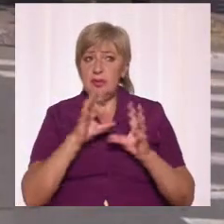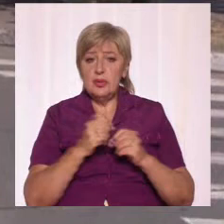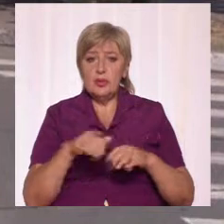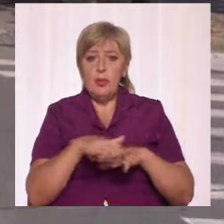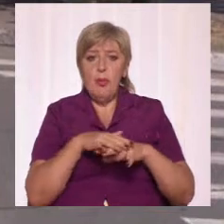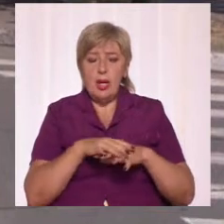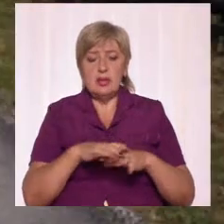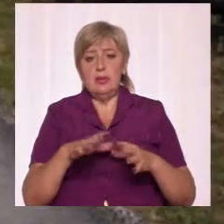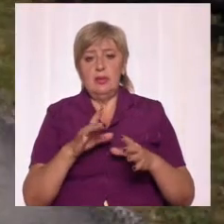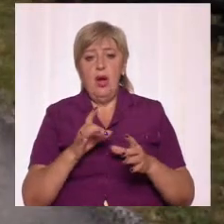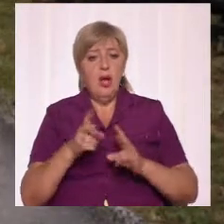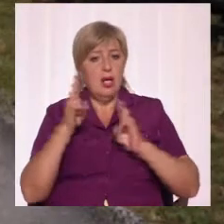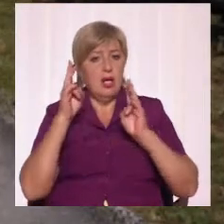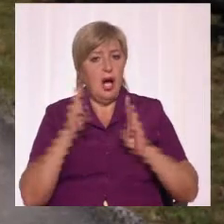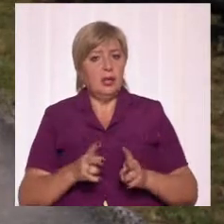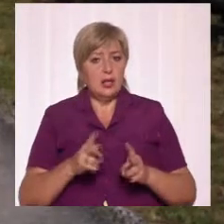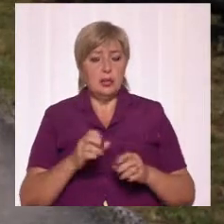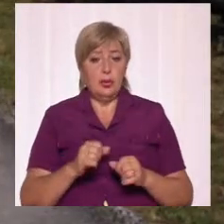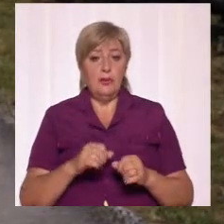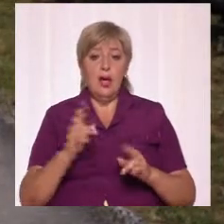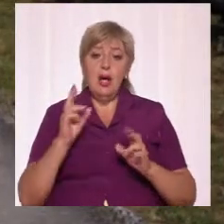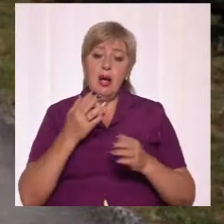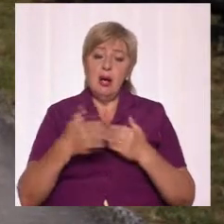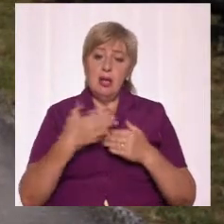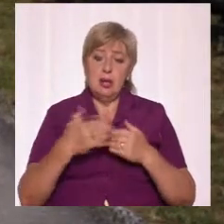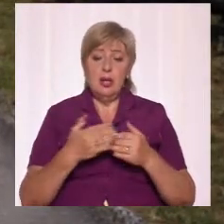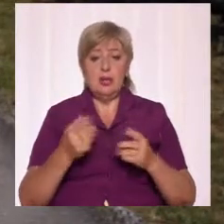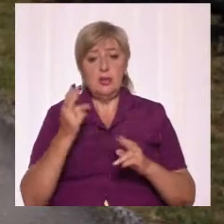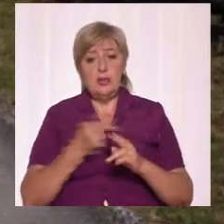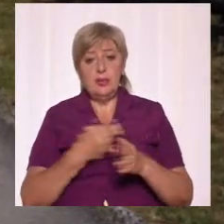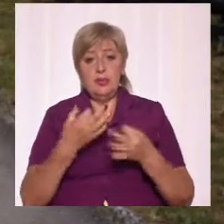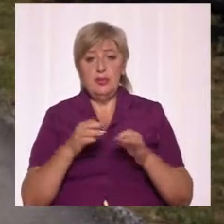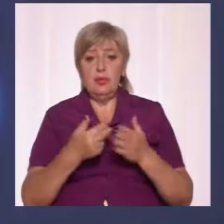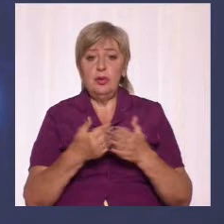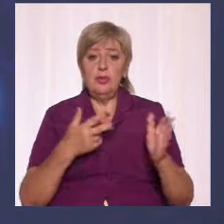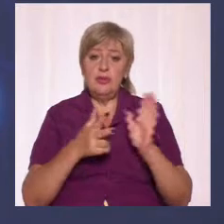катастрофу. Карається позбавленням волі від 8 до 15 років.